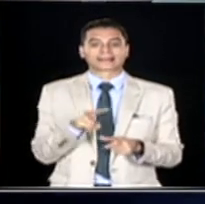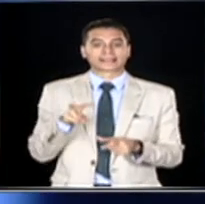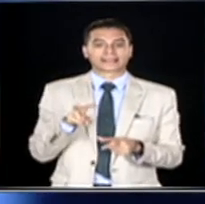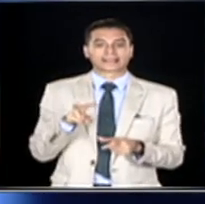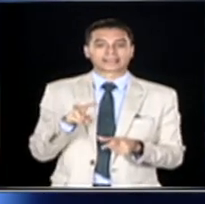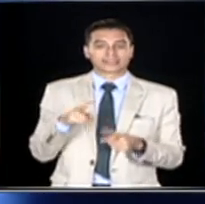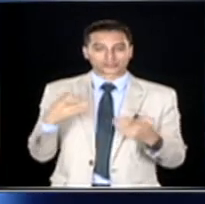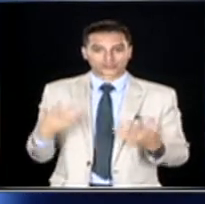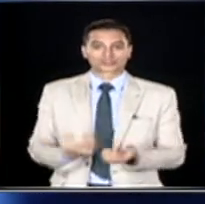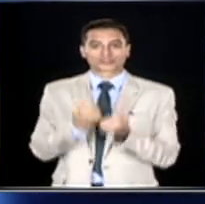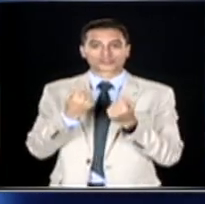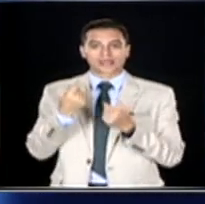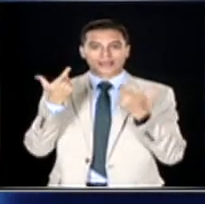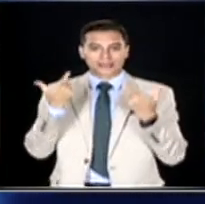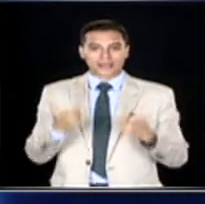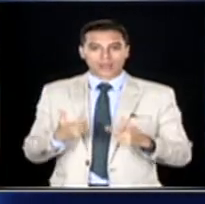هي؟